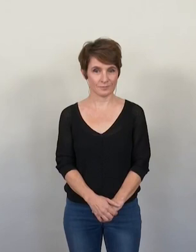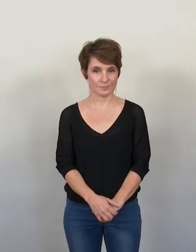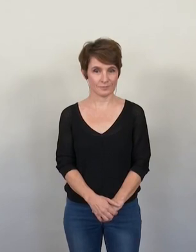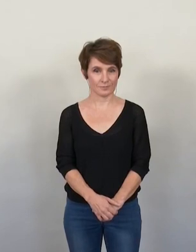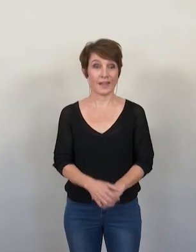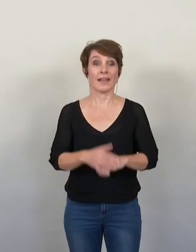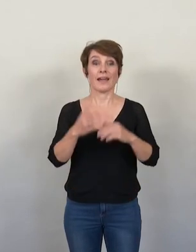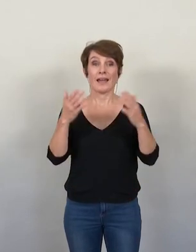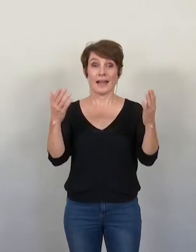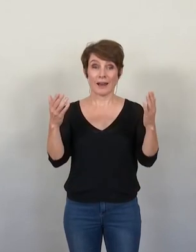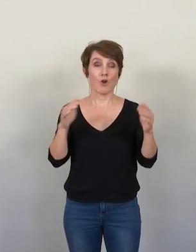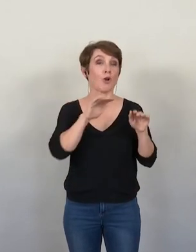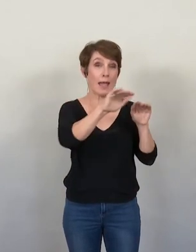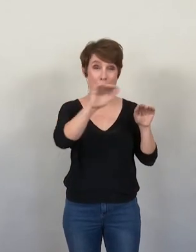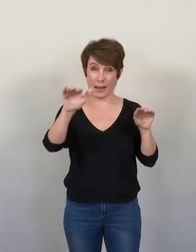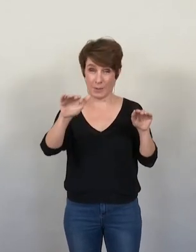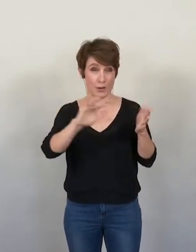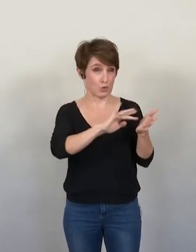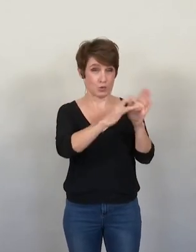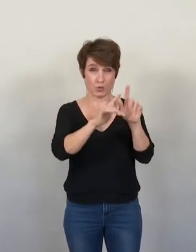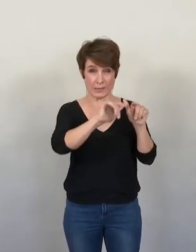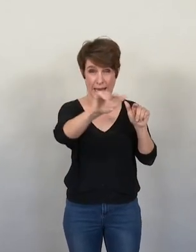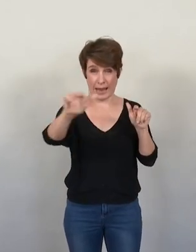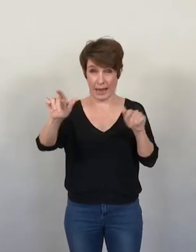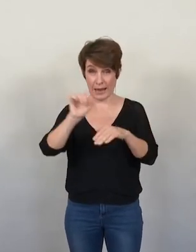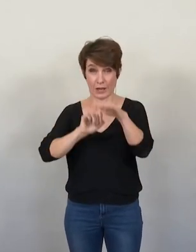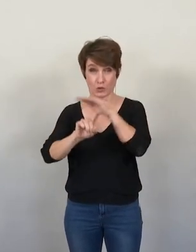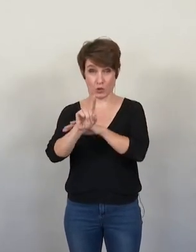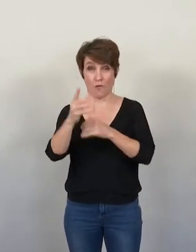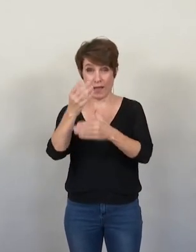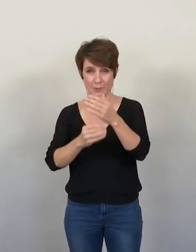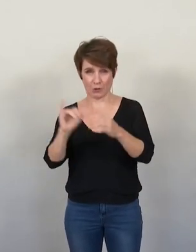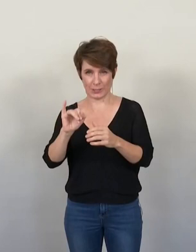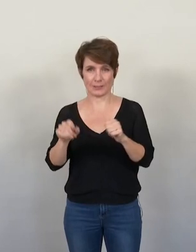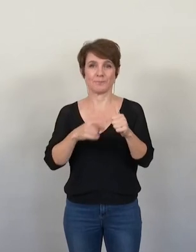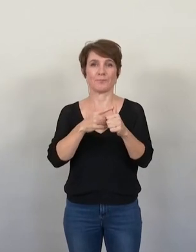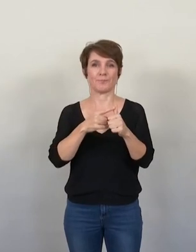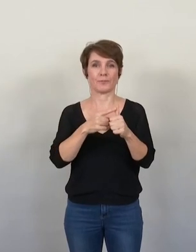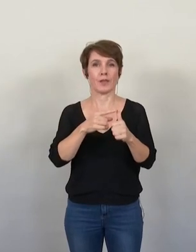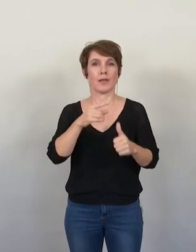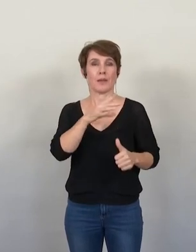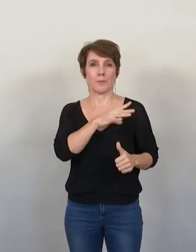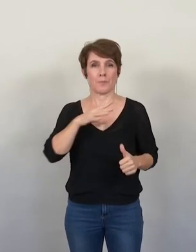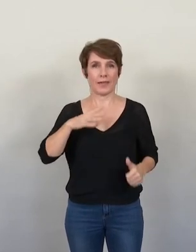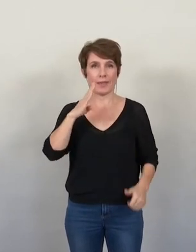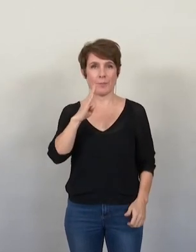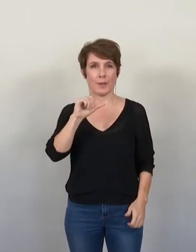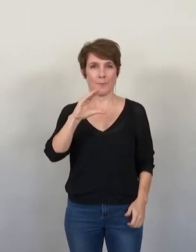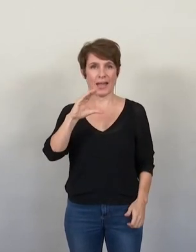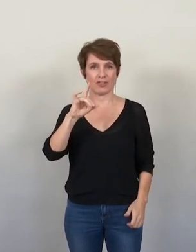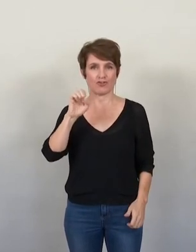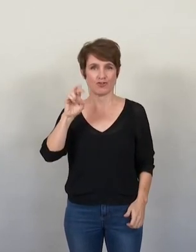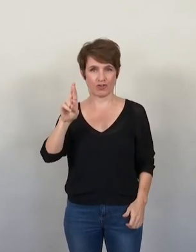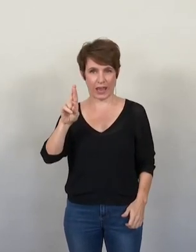alors Agobian anouche aloto Maxence Bacher Katia donne pouvoir à Madame